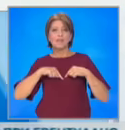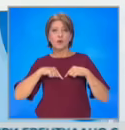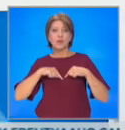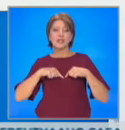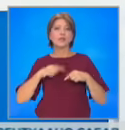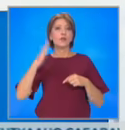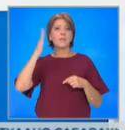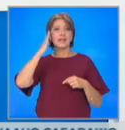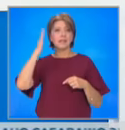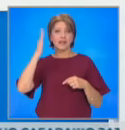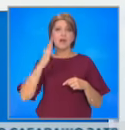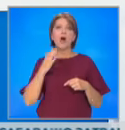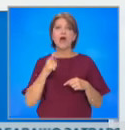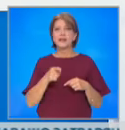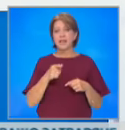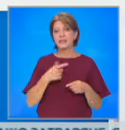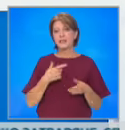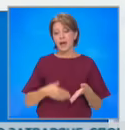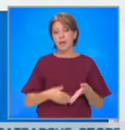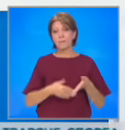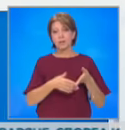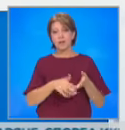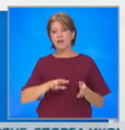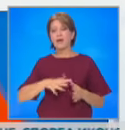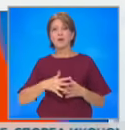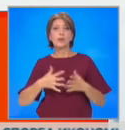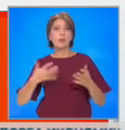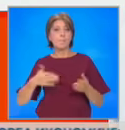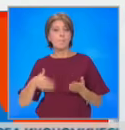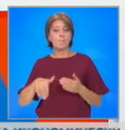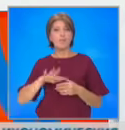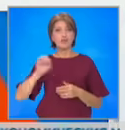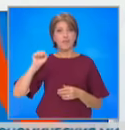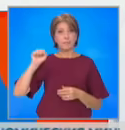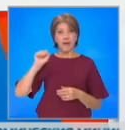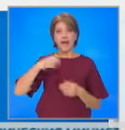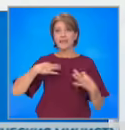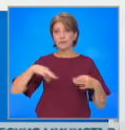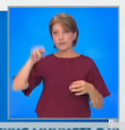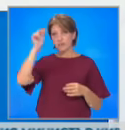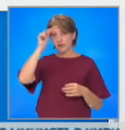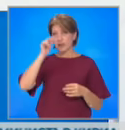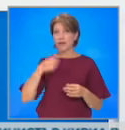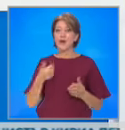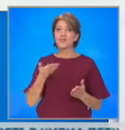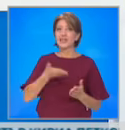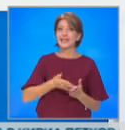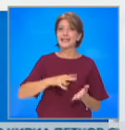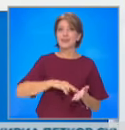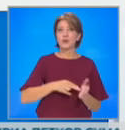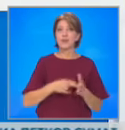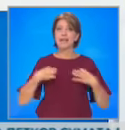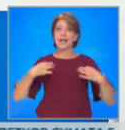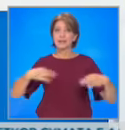Трите законопроекта бяха подкрепени от повечето партии. Днес от Демократична България внесоха законопроект, с който предлагат разпускането на сегашния